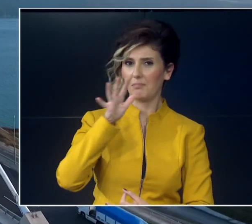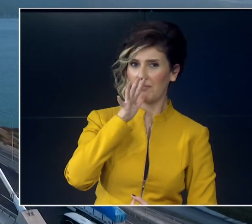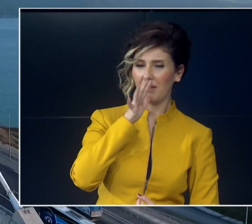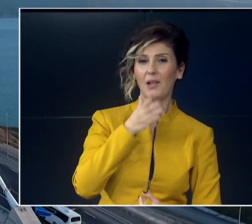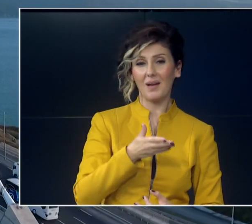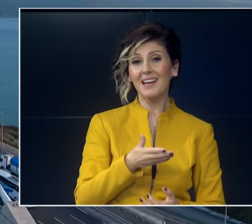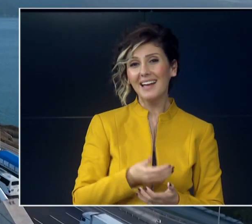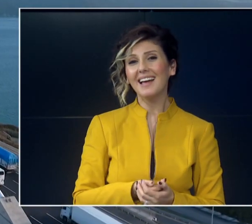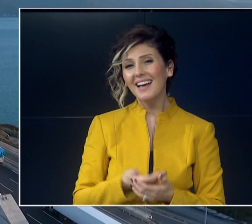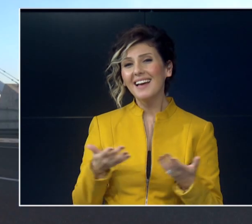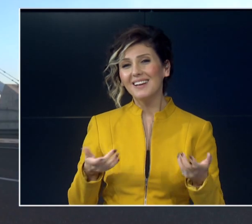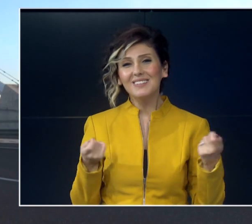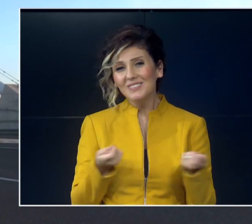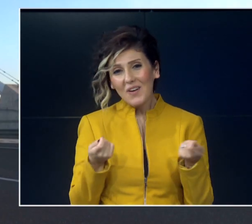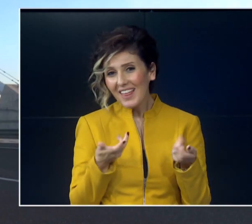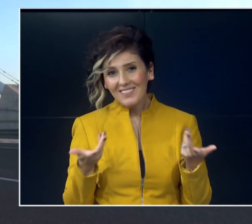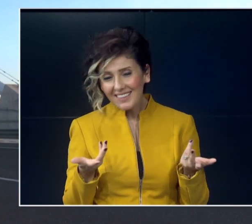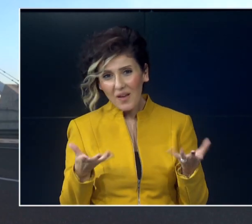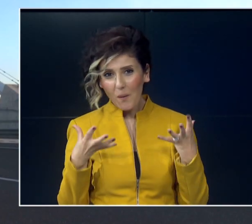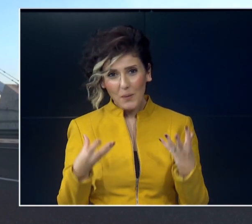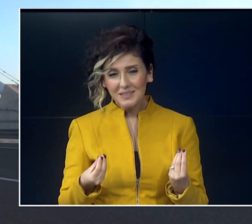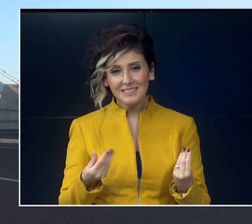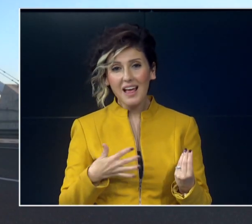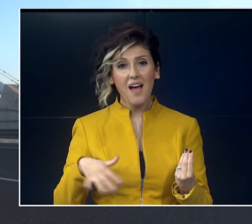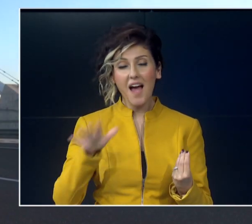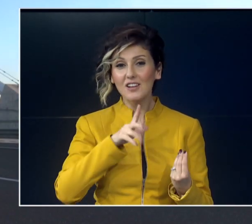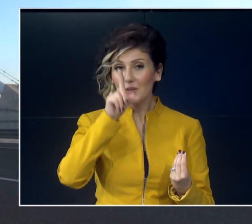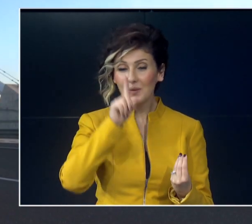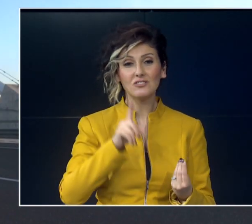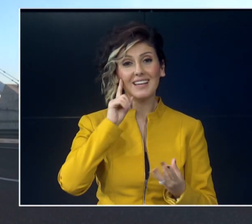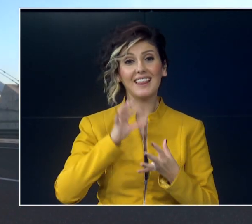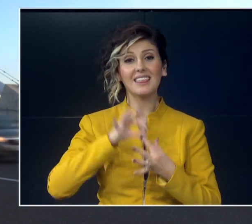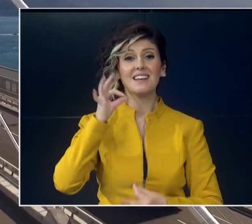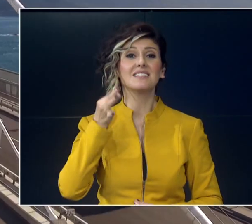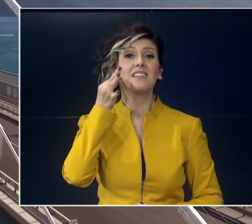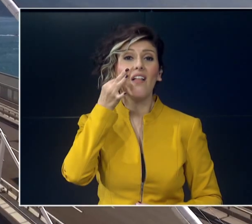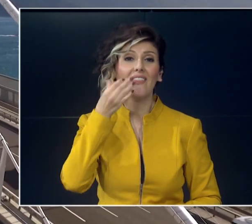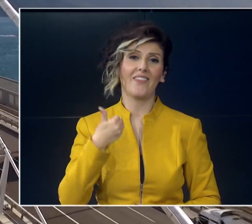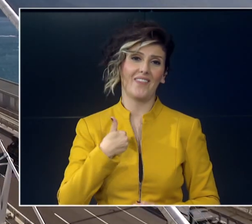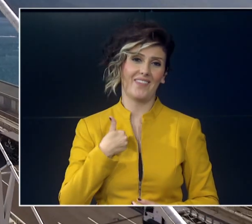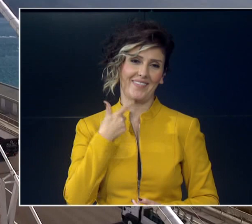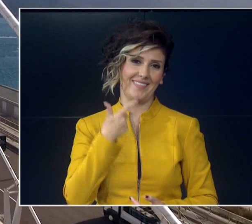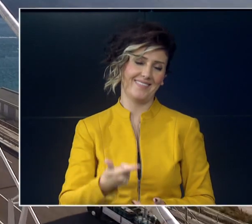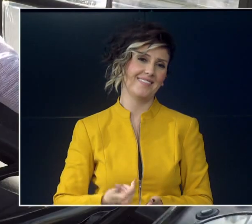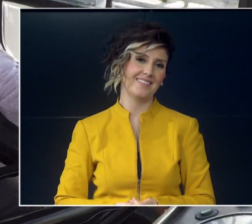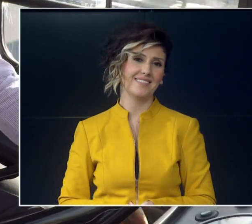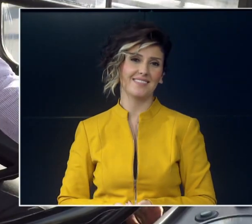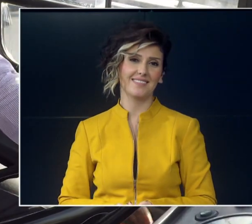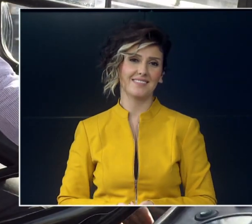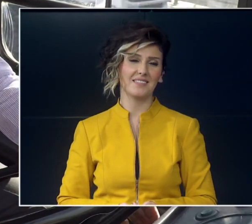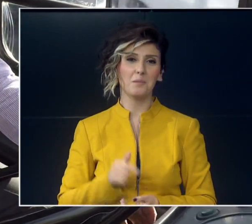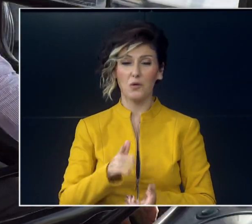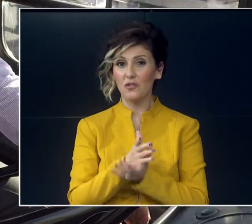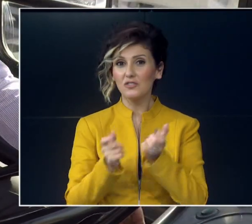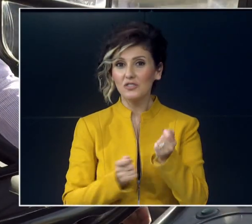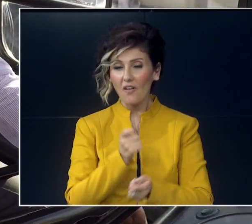hep ya, görevimiz ne olursa olsun her şeyden önce insanız. Evet. Yani bu